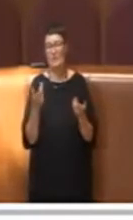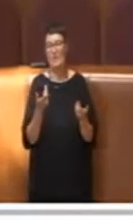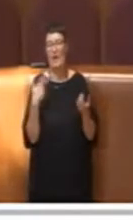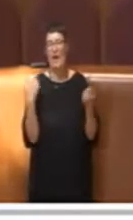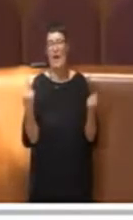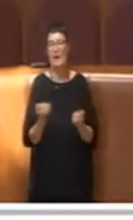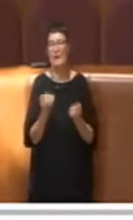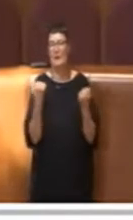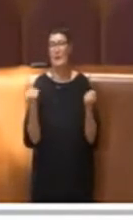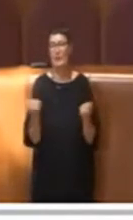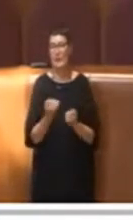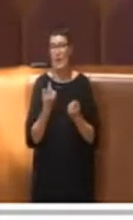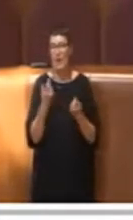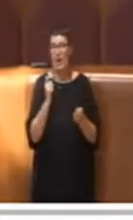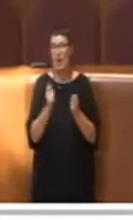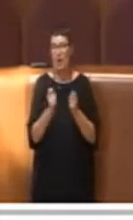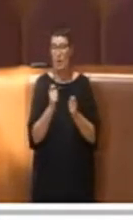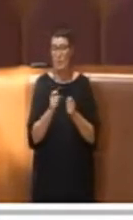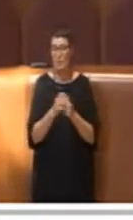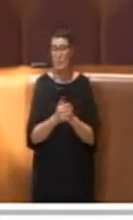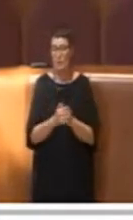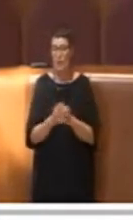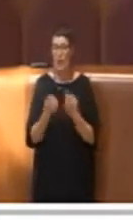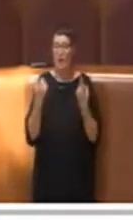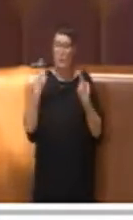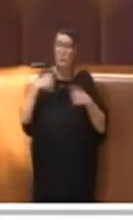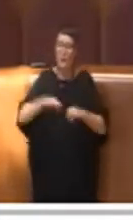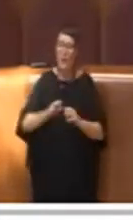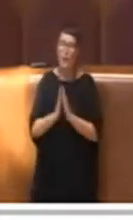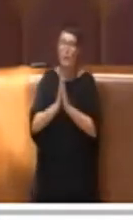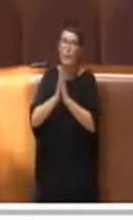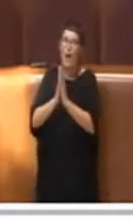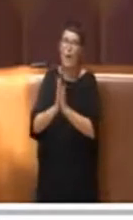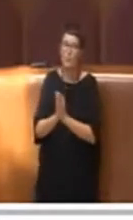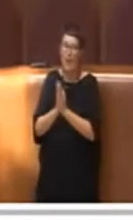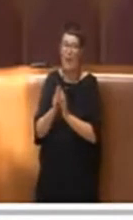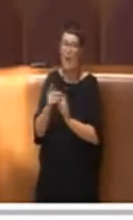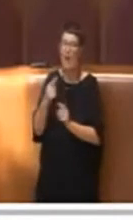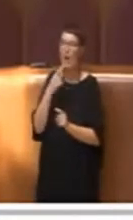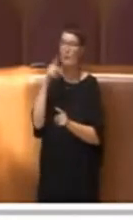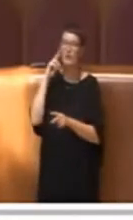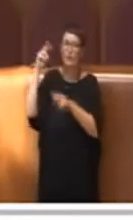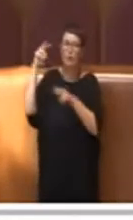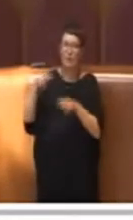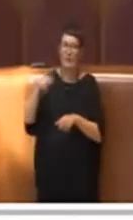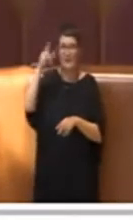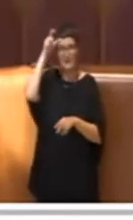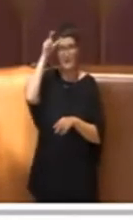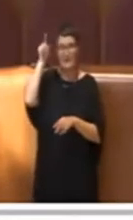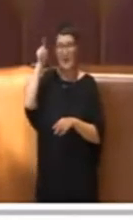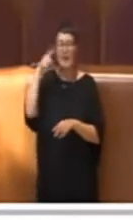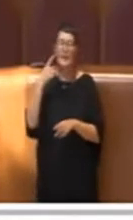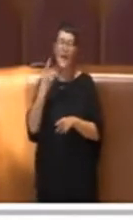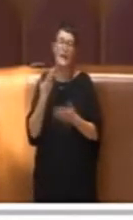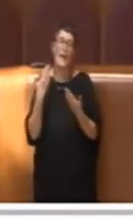vista il mio è un appello alla soprintendenza statale affinché rivaluti insomma,